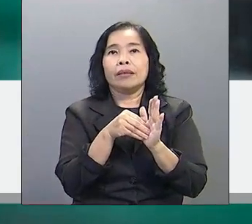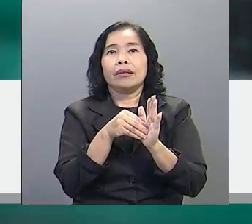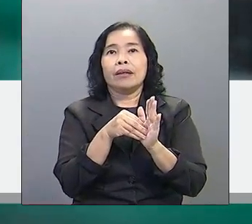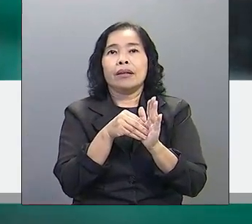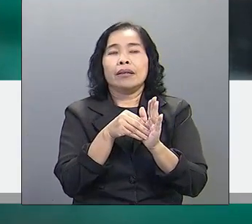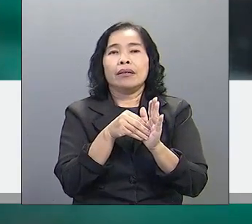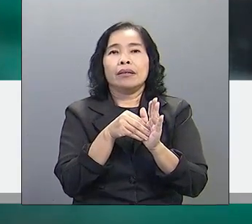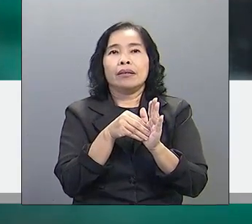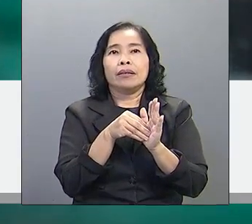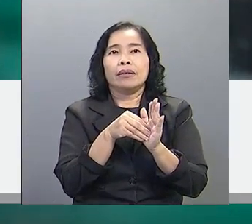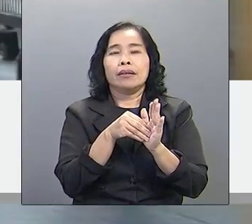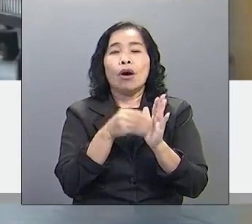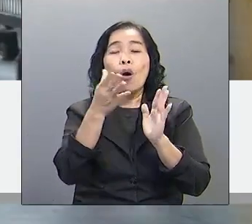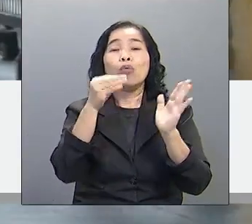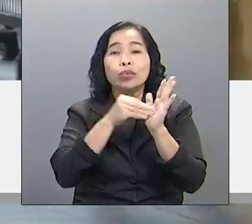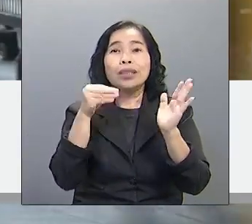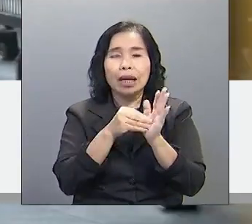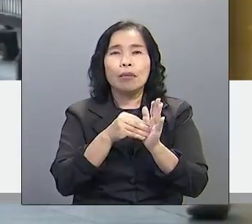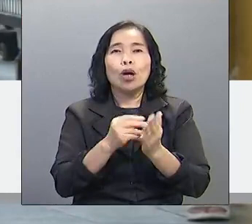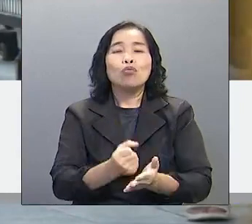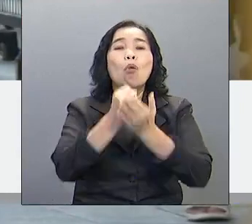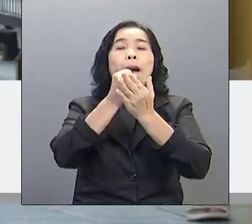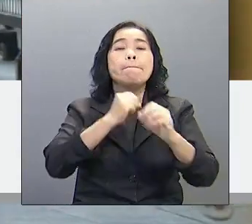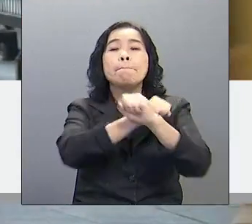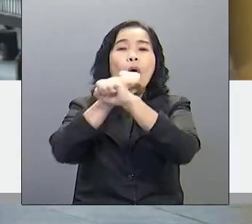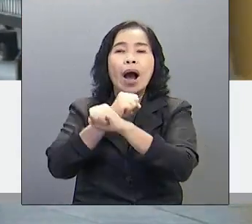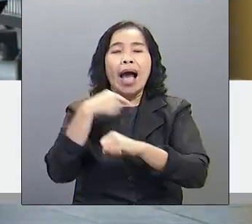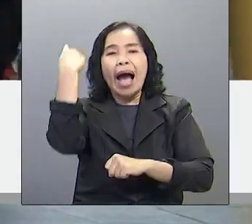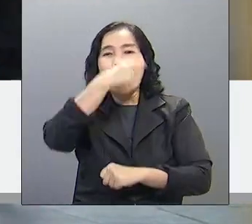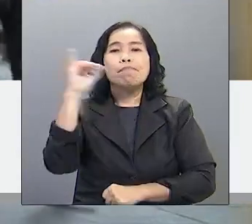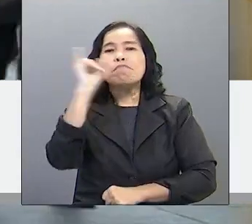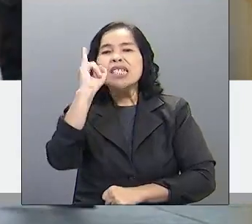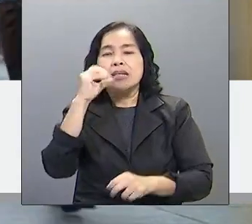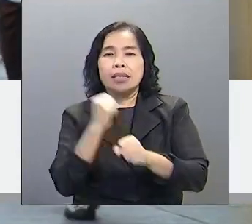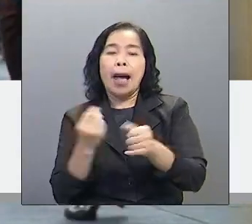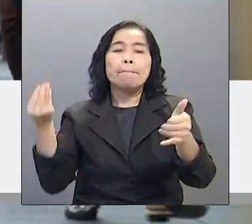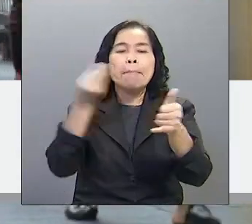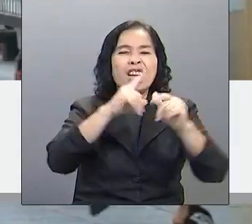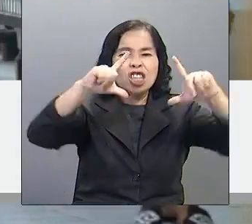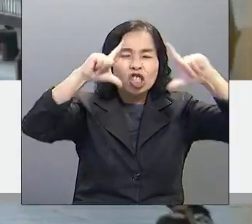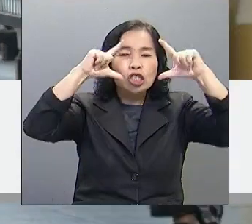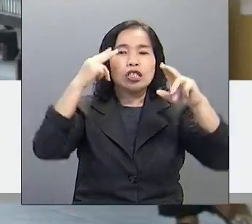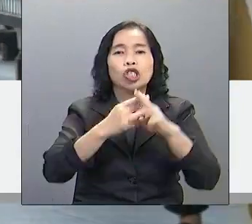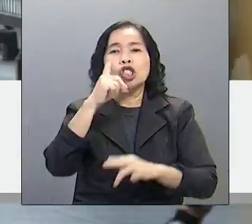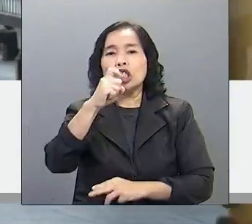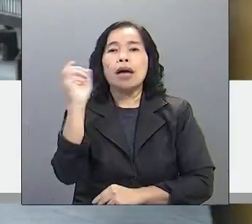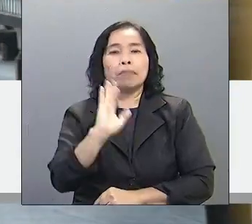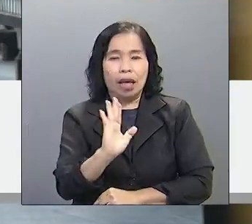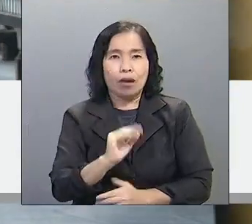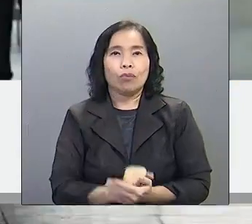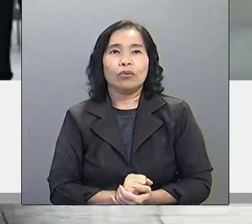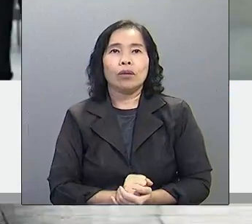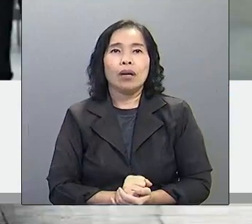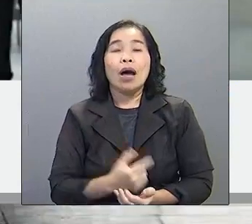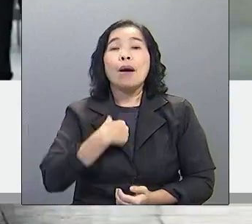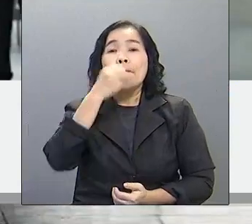ที่จะช่วยกันป้องกันไม่ให้มีใครสร้างสถานการณ์ที่ทำให้เกิดผลกระทบนะคะโดยยืน